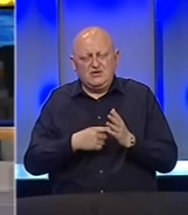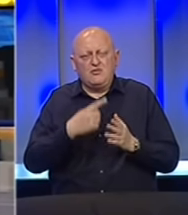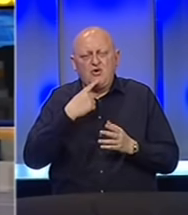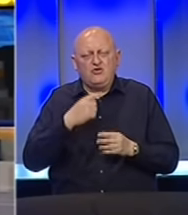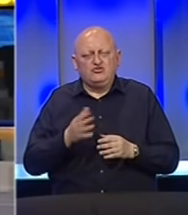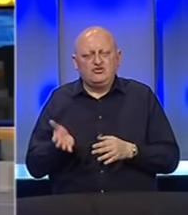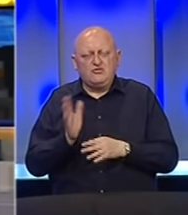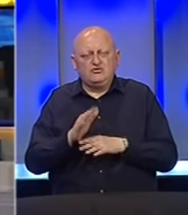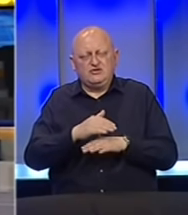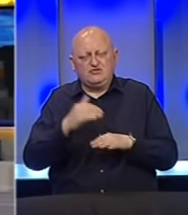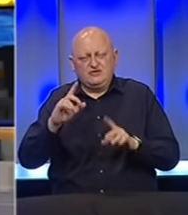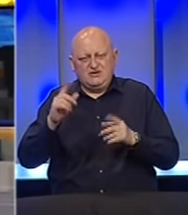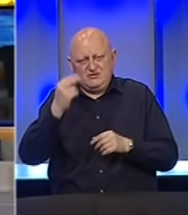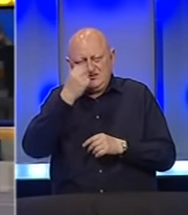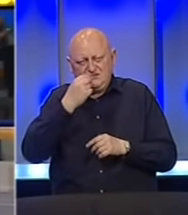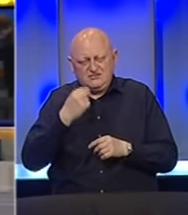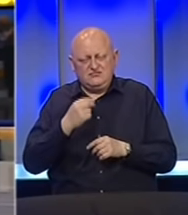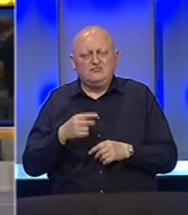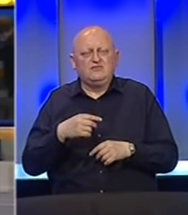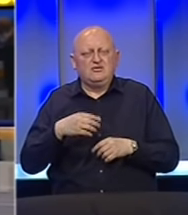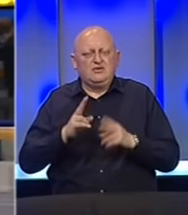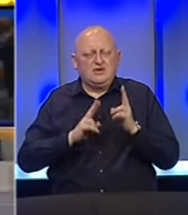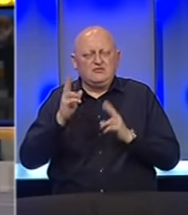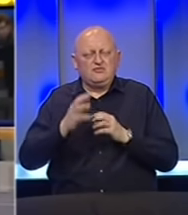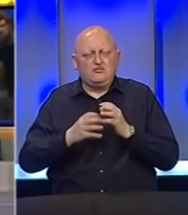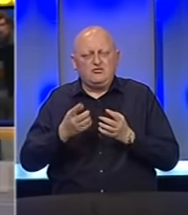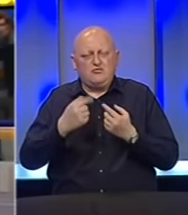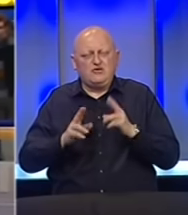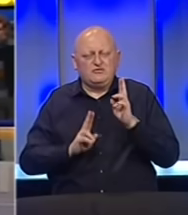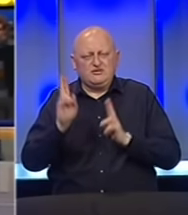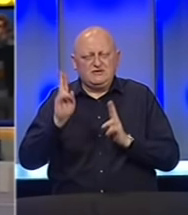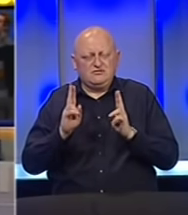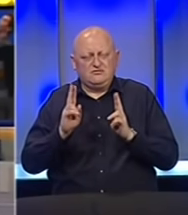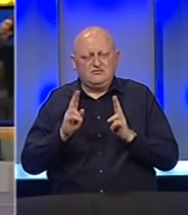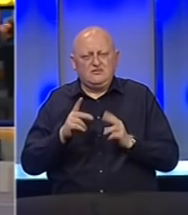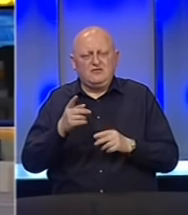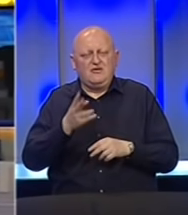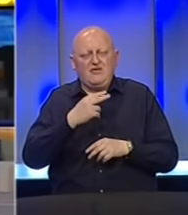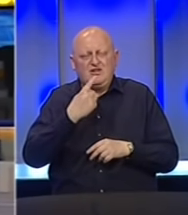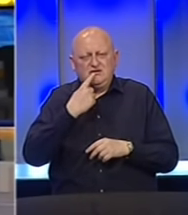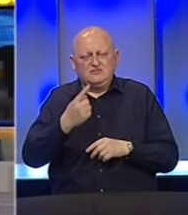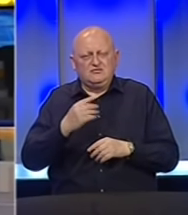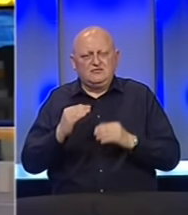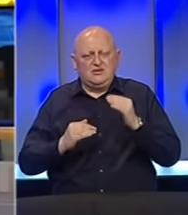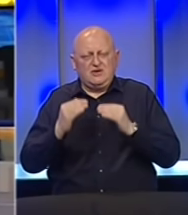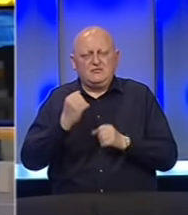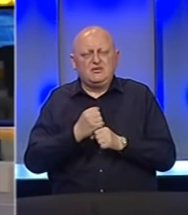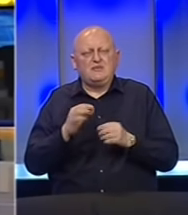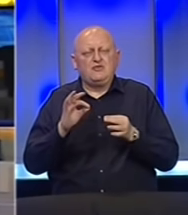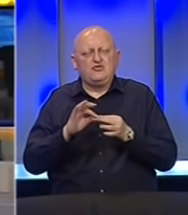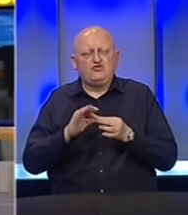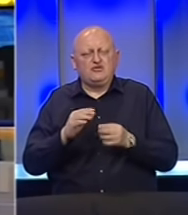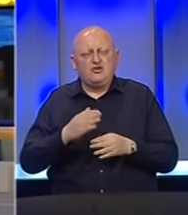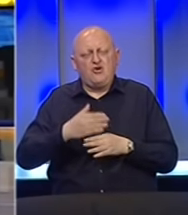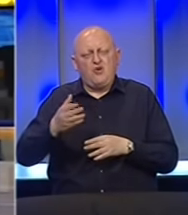će poslanici Narodne skupštine Republike Srpske raspravljati u srijedu na posebnoj sjednici. I dok vlast tvrdi da su rebalansom napravljene uštede,